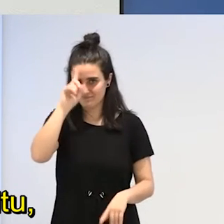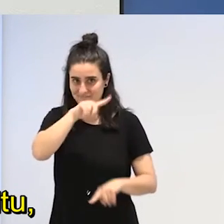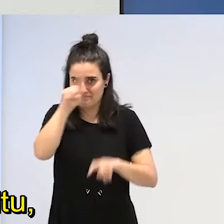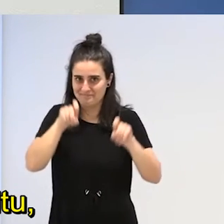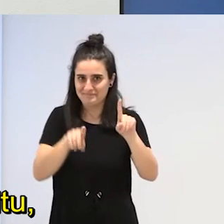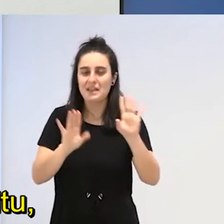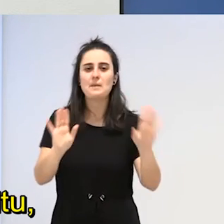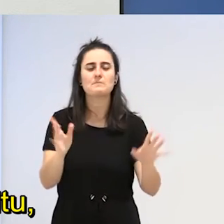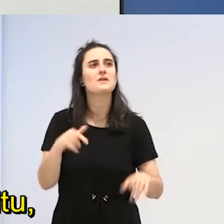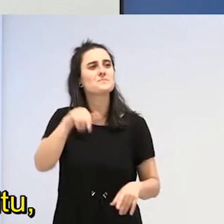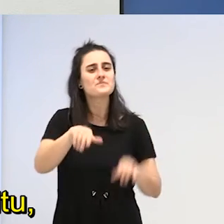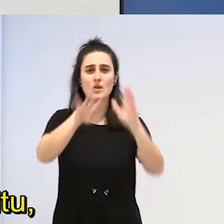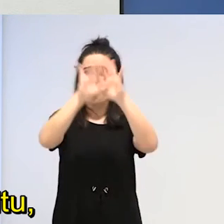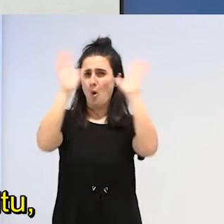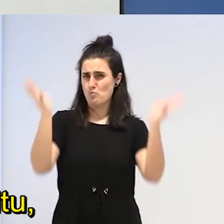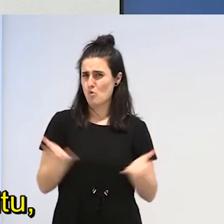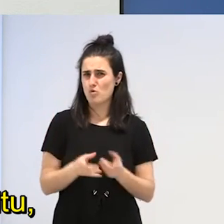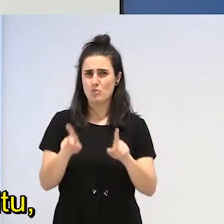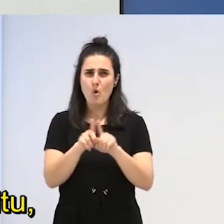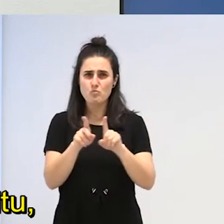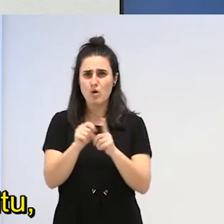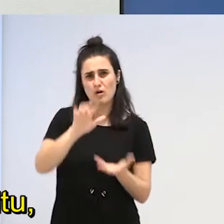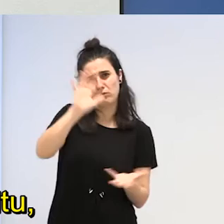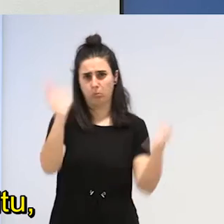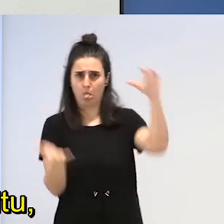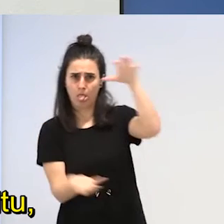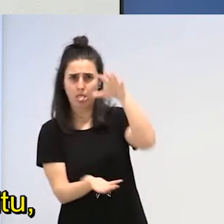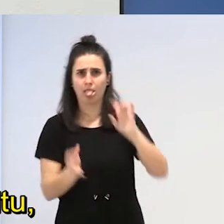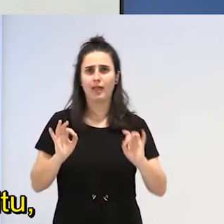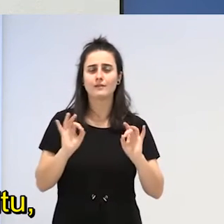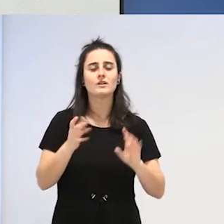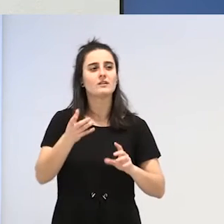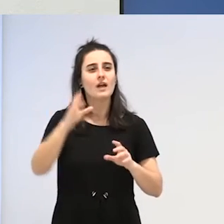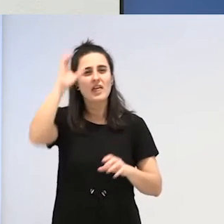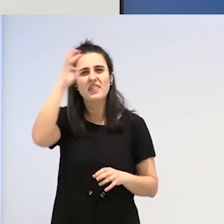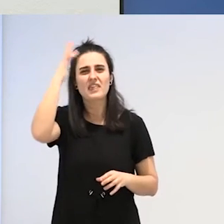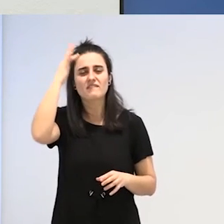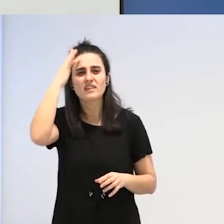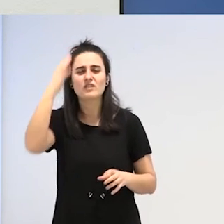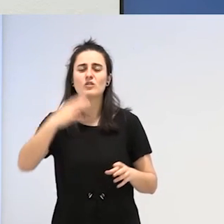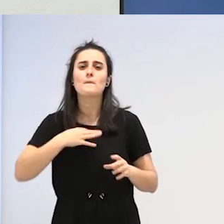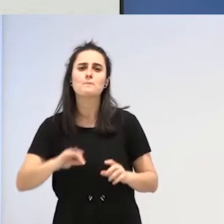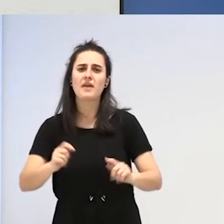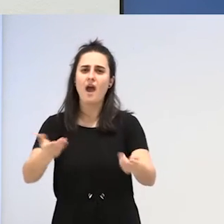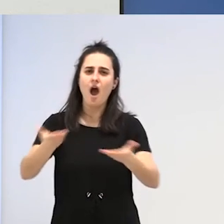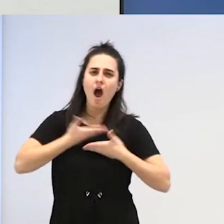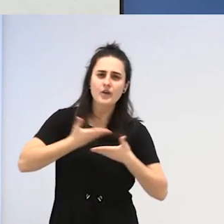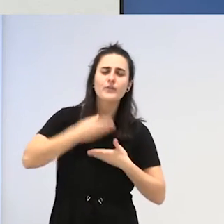mundu aldrebes honetan zientzia fikzioak lagundu algaituen zure idurikoz,